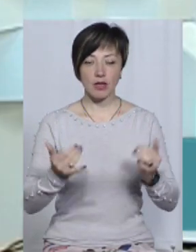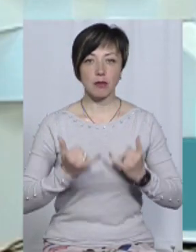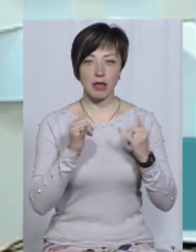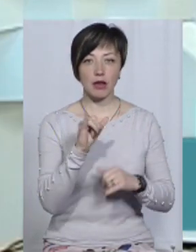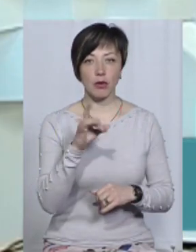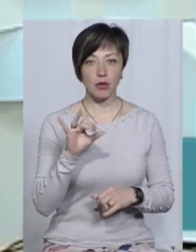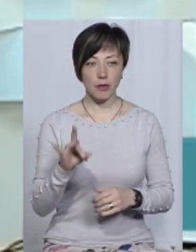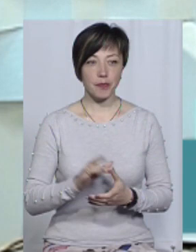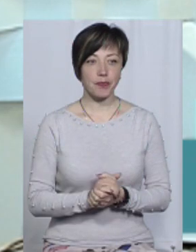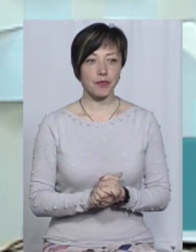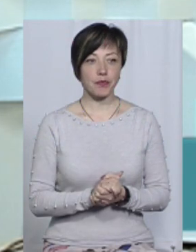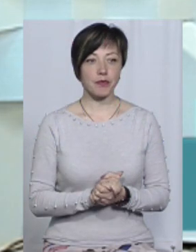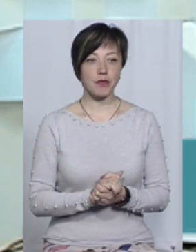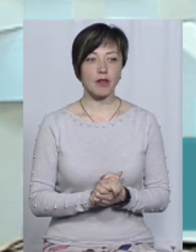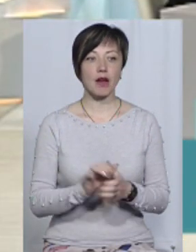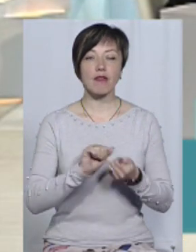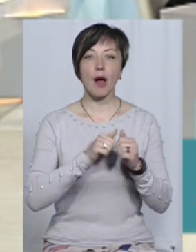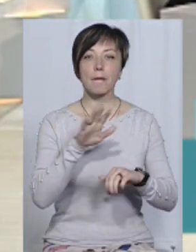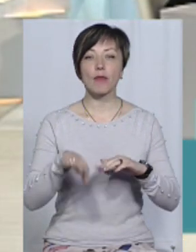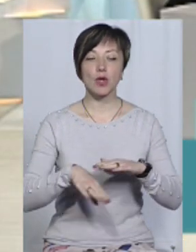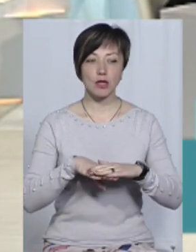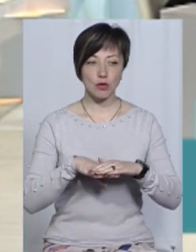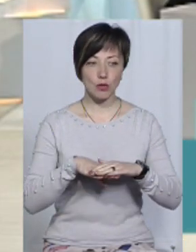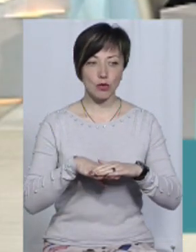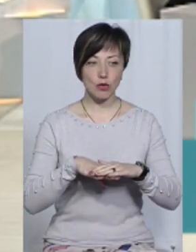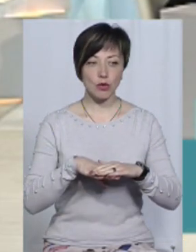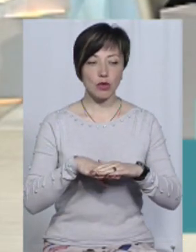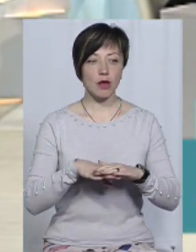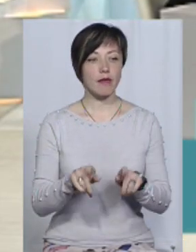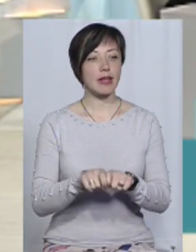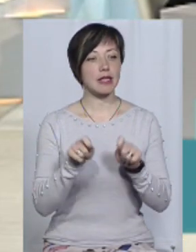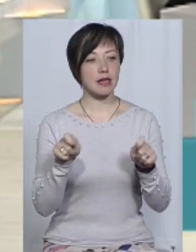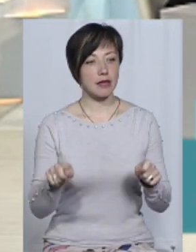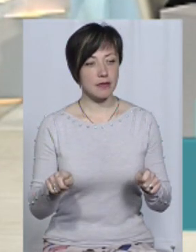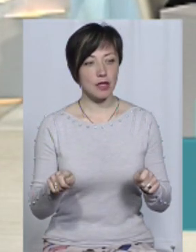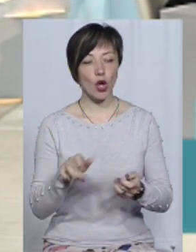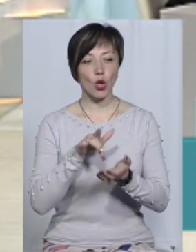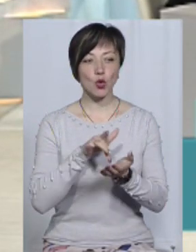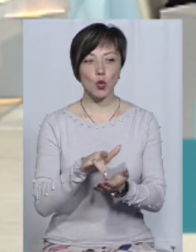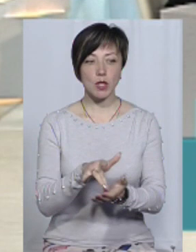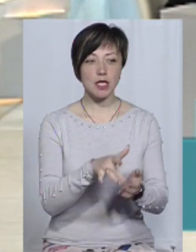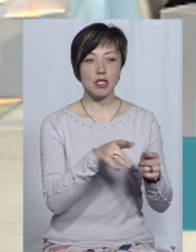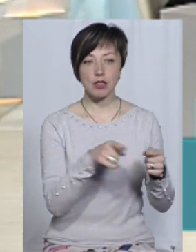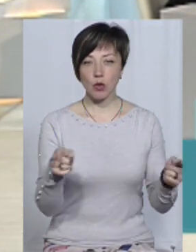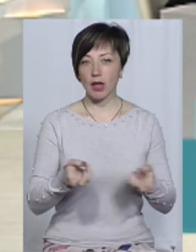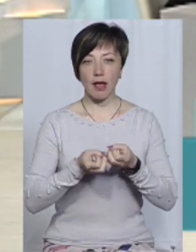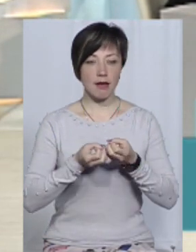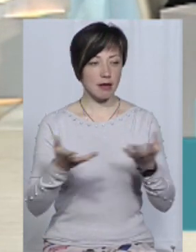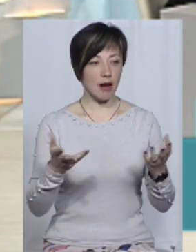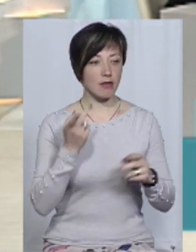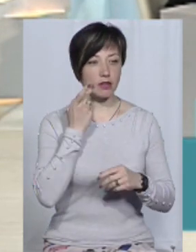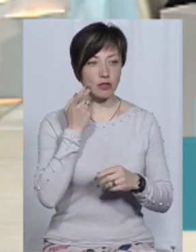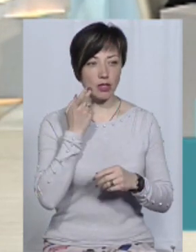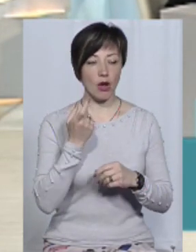Ігоре. В Кам'янці-Подільському відкрився туристичний сезон яскраво, як завжди,